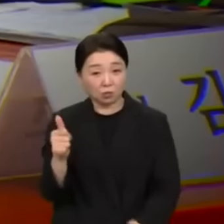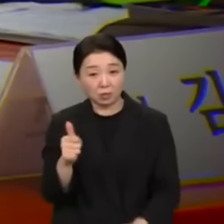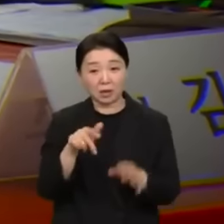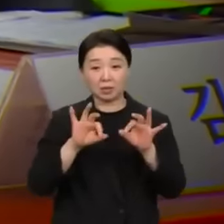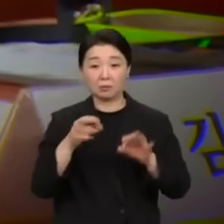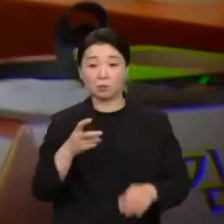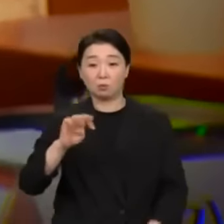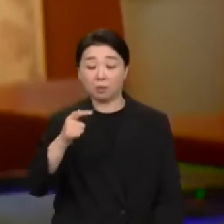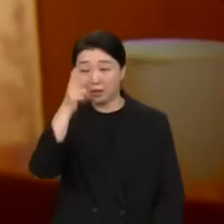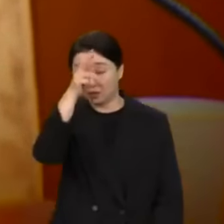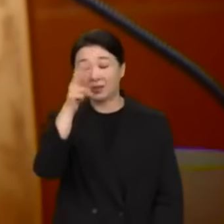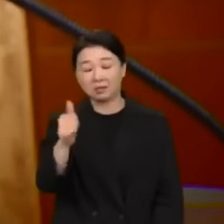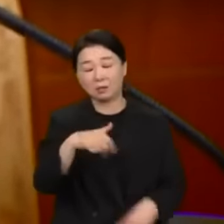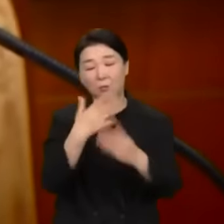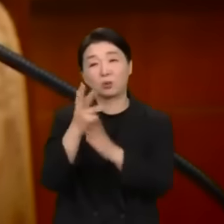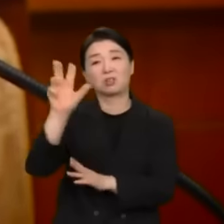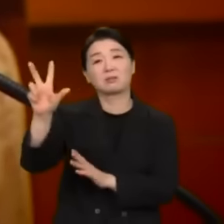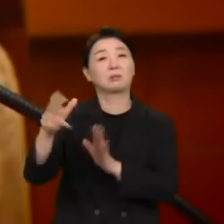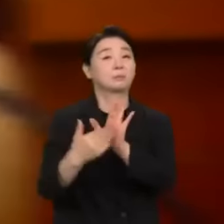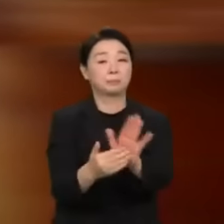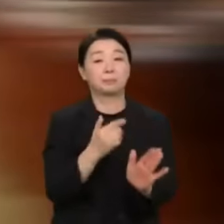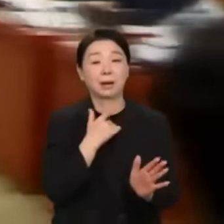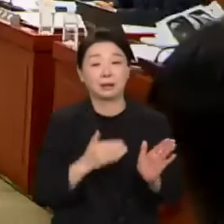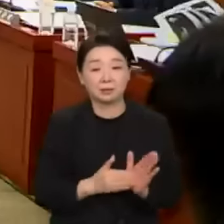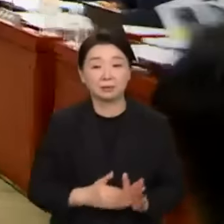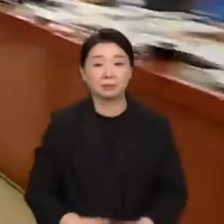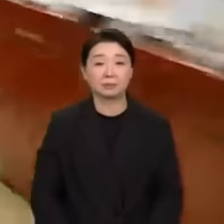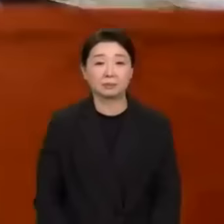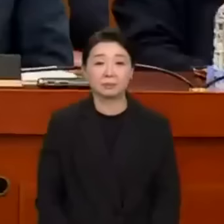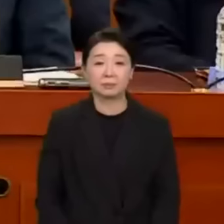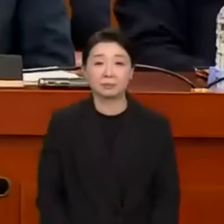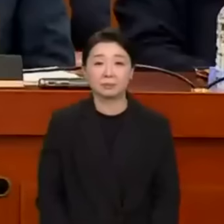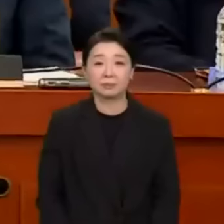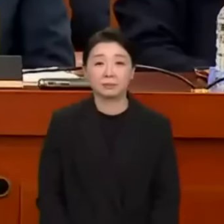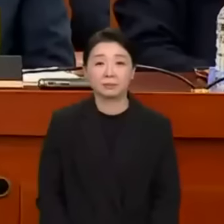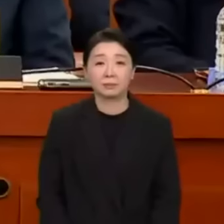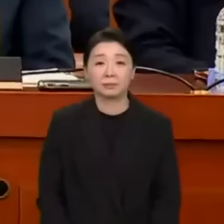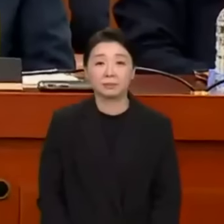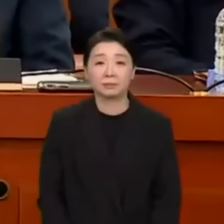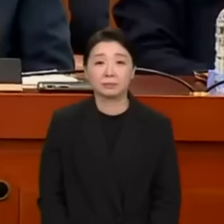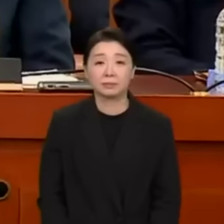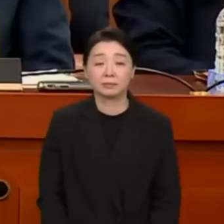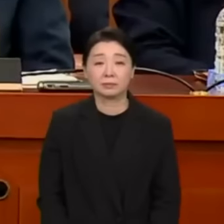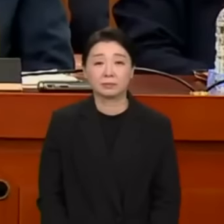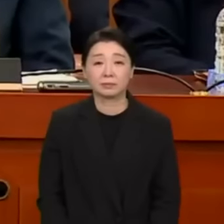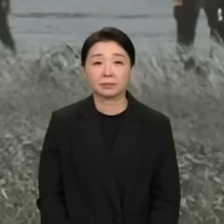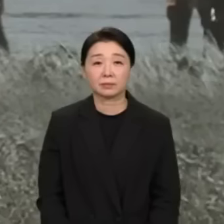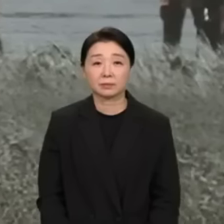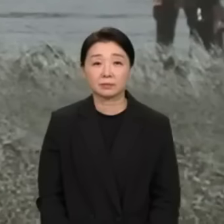전 서울경찰청장도 선서를 거부했습니다. JTBC 최규진입니다.